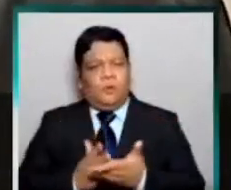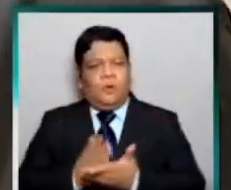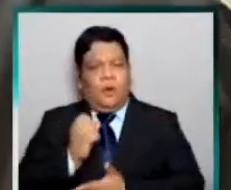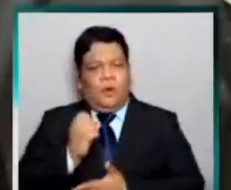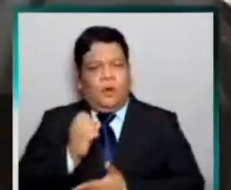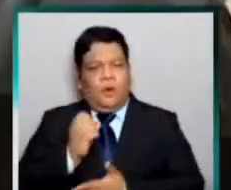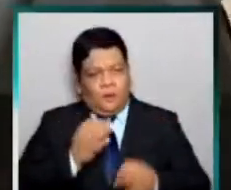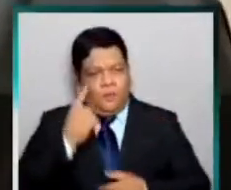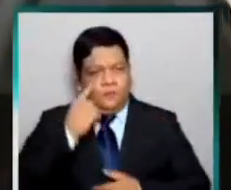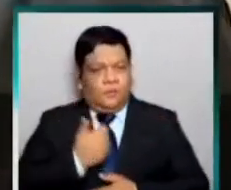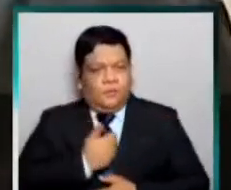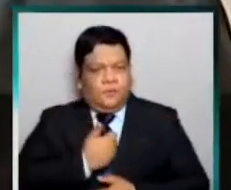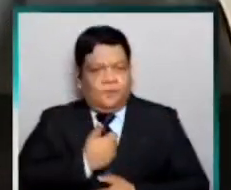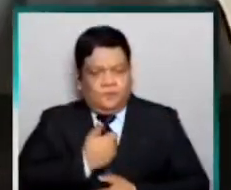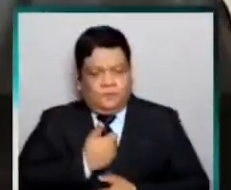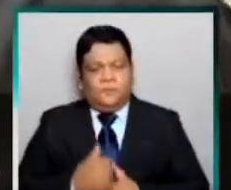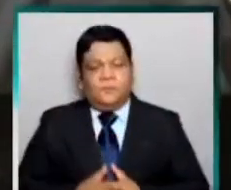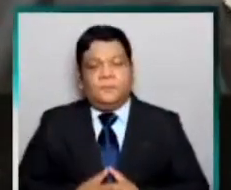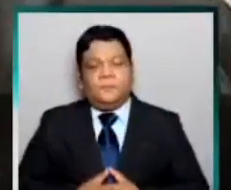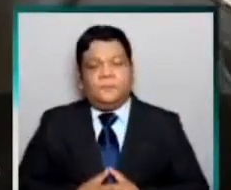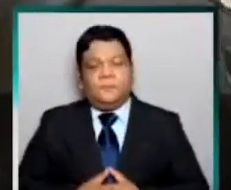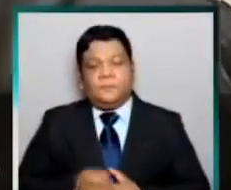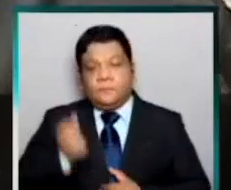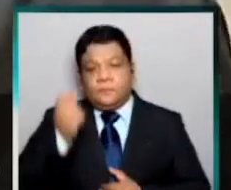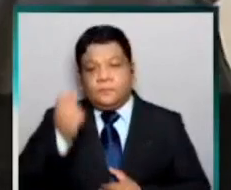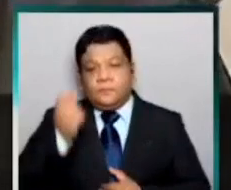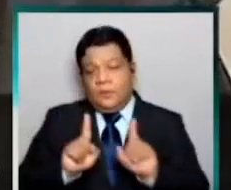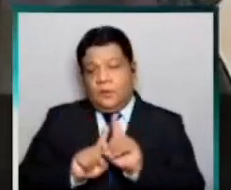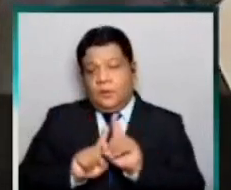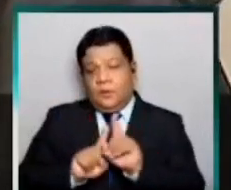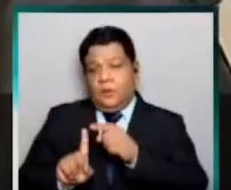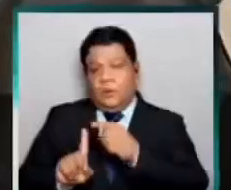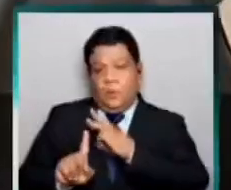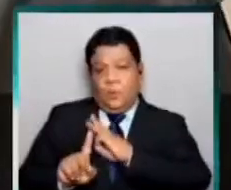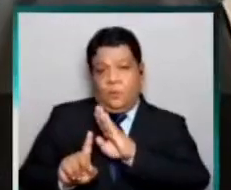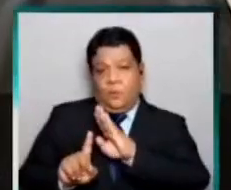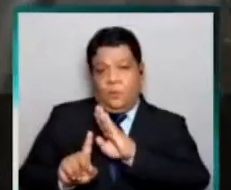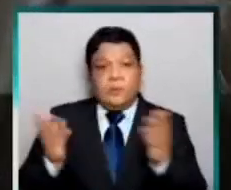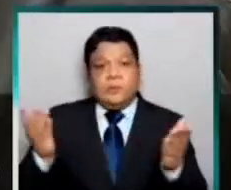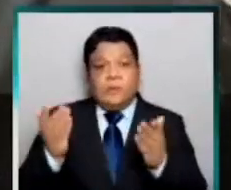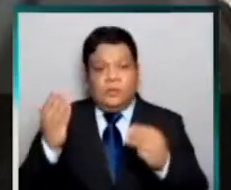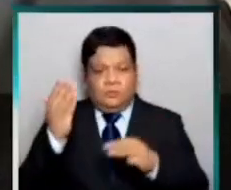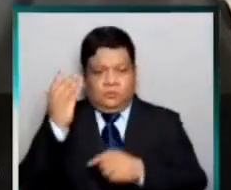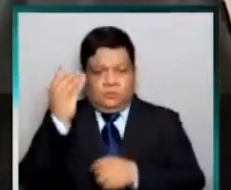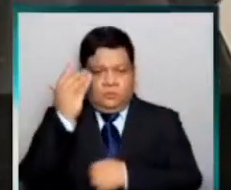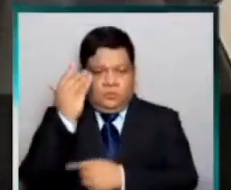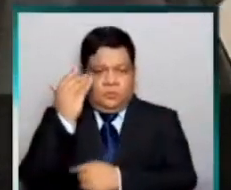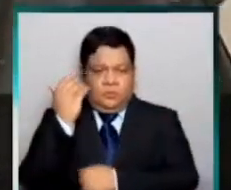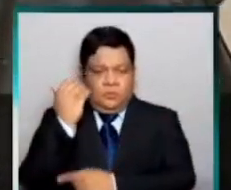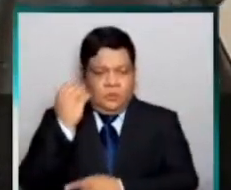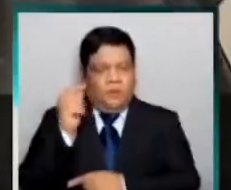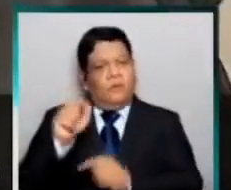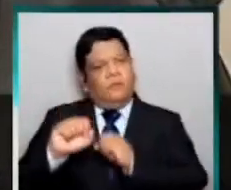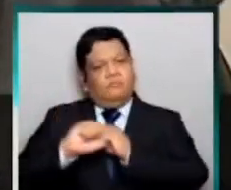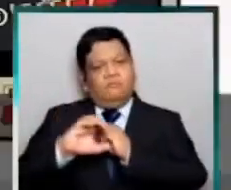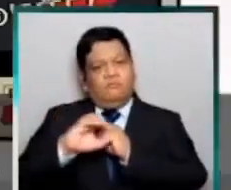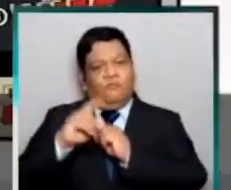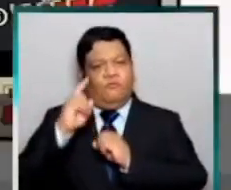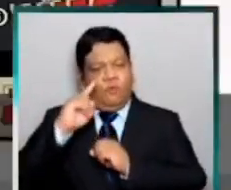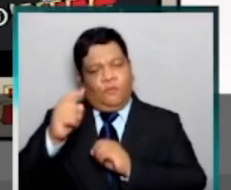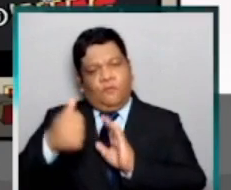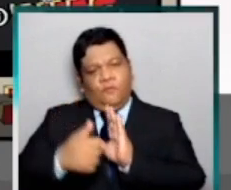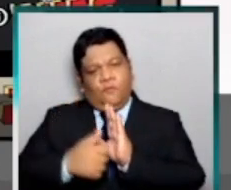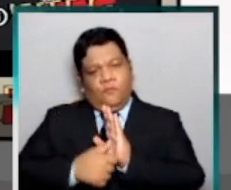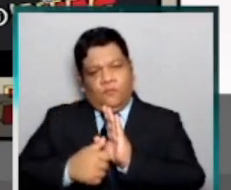Nasa Palawig, Zambales naman ang katandem niyang si Walden Bello para sa isang voters education event. Ating